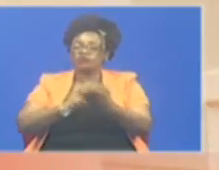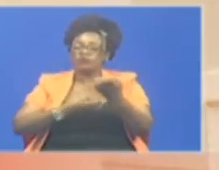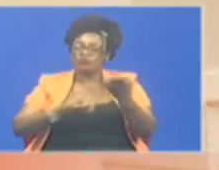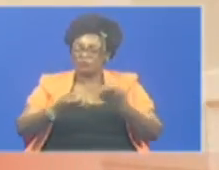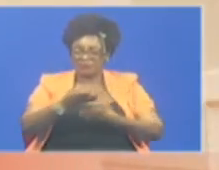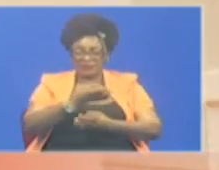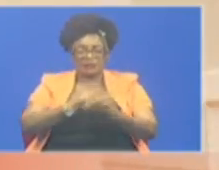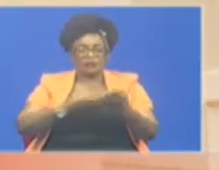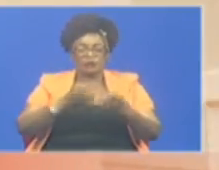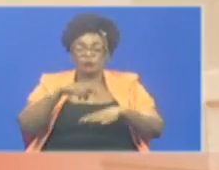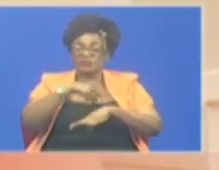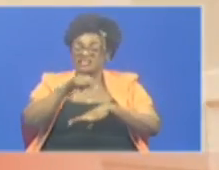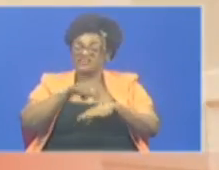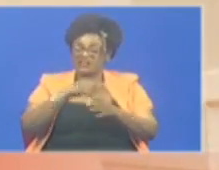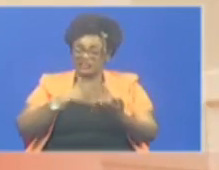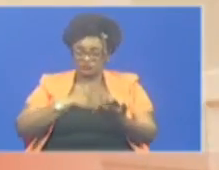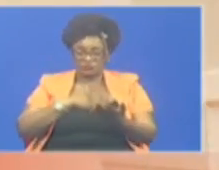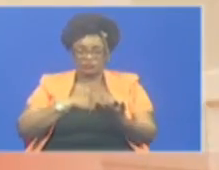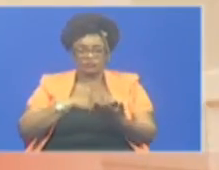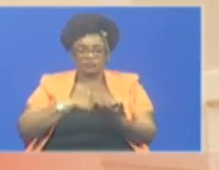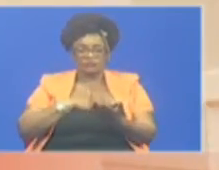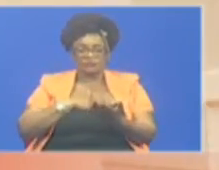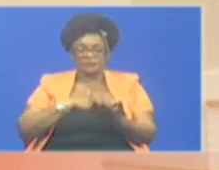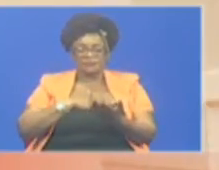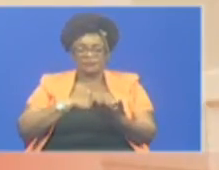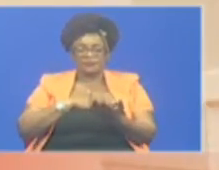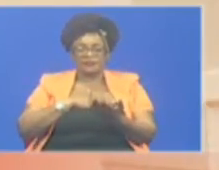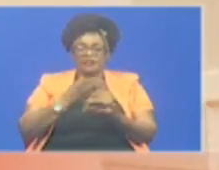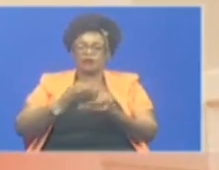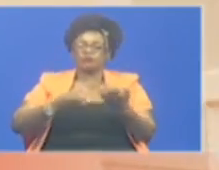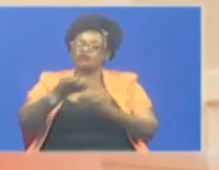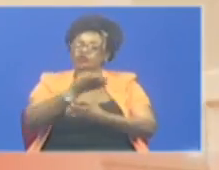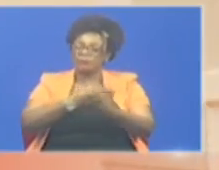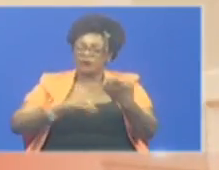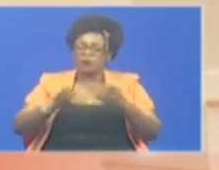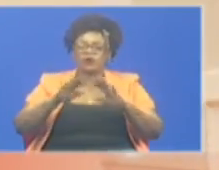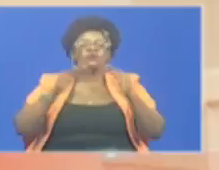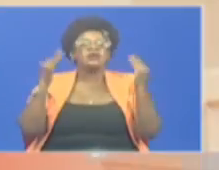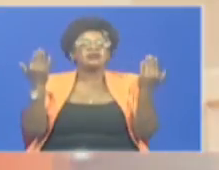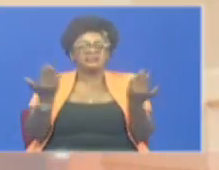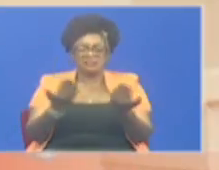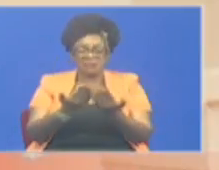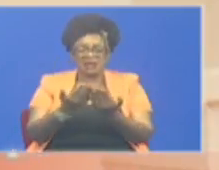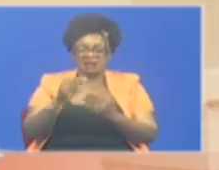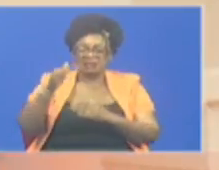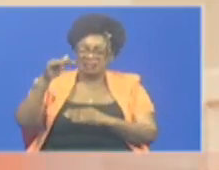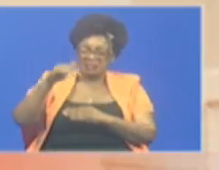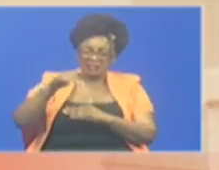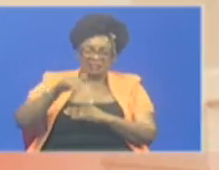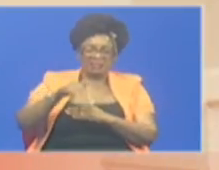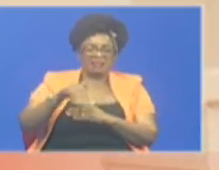wa taifa letu na uchumi wa dunia mzima kuzoroteka.